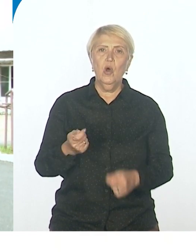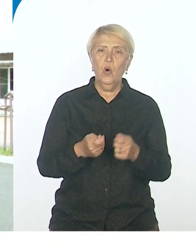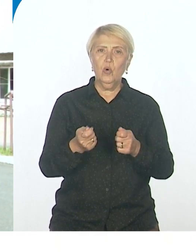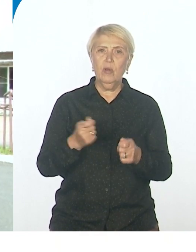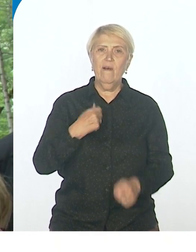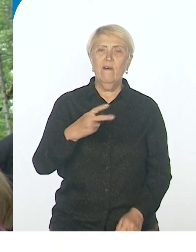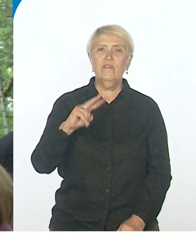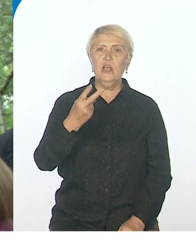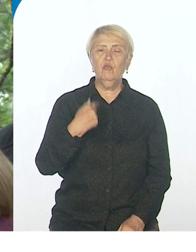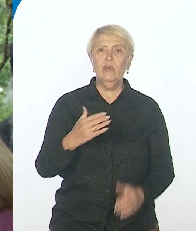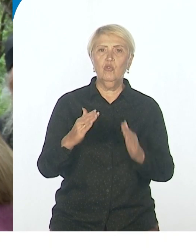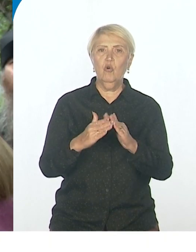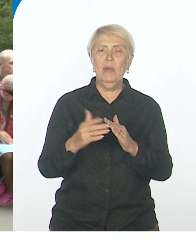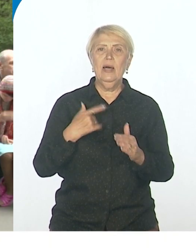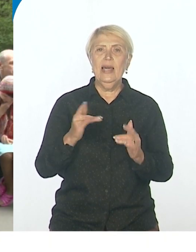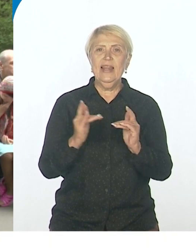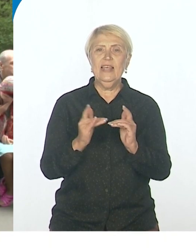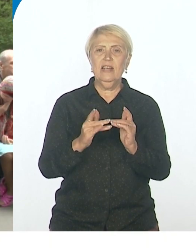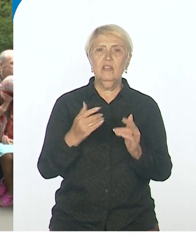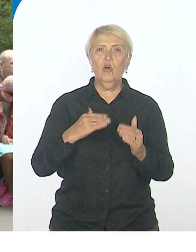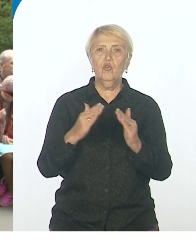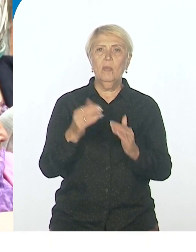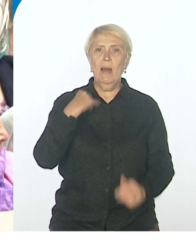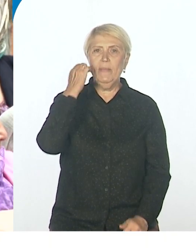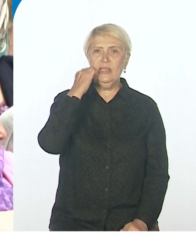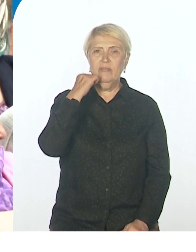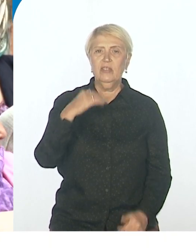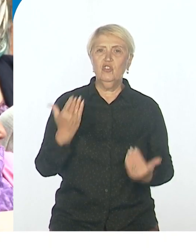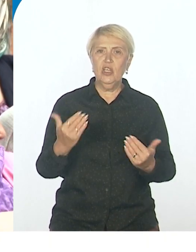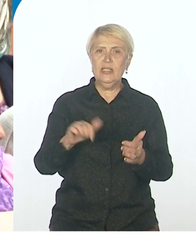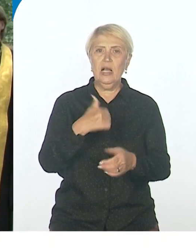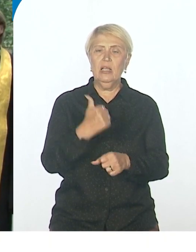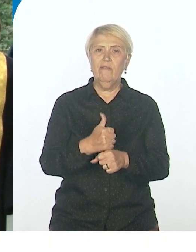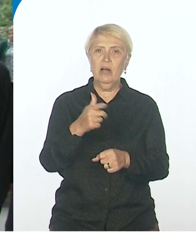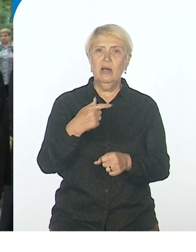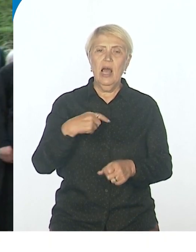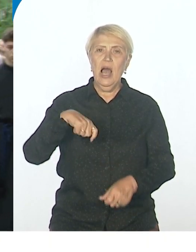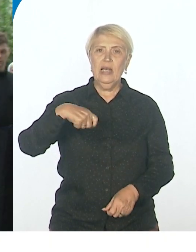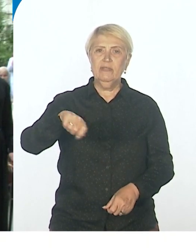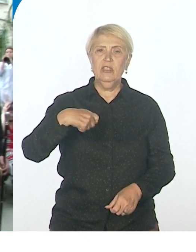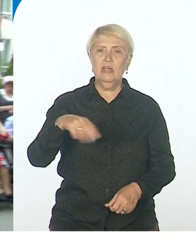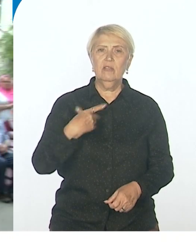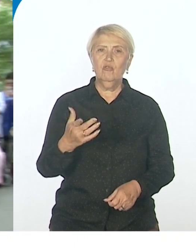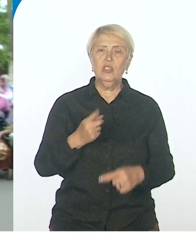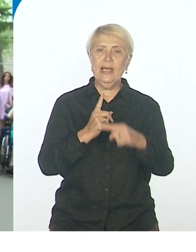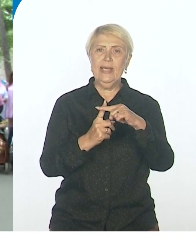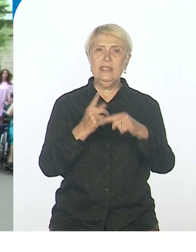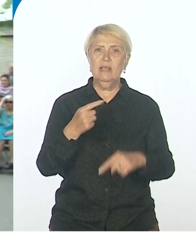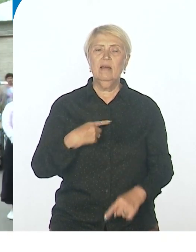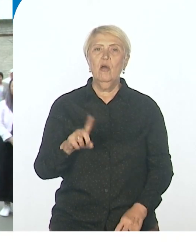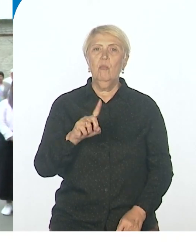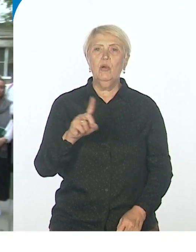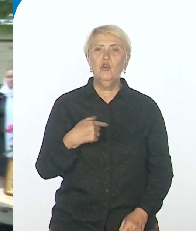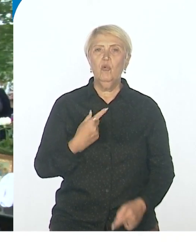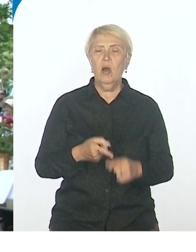Хабаровского дома-интерната для престарелых. Пока же на его территории глава Приморской митрополии осветил поклонный крест. Почему святыня